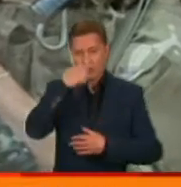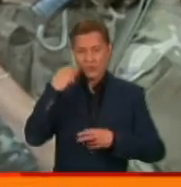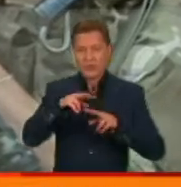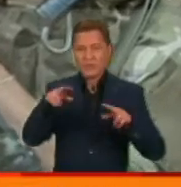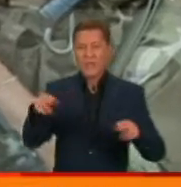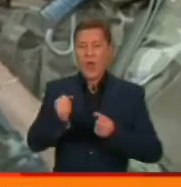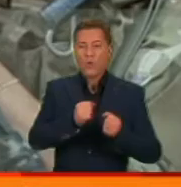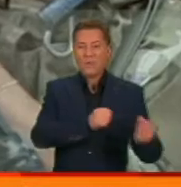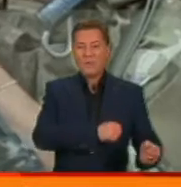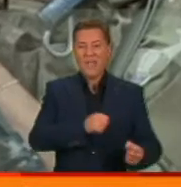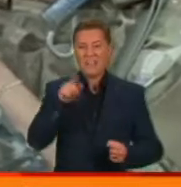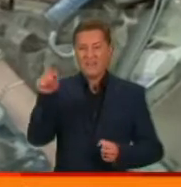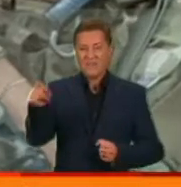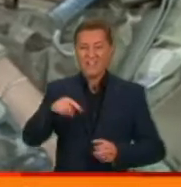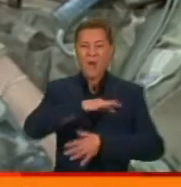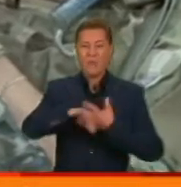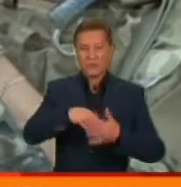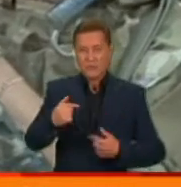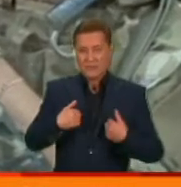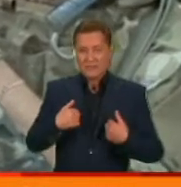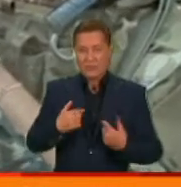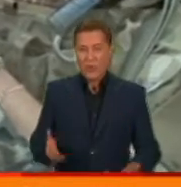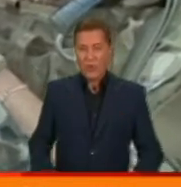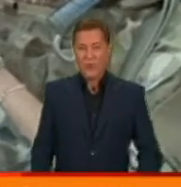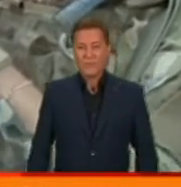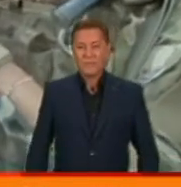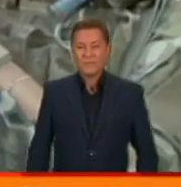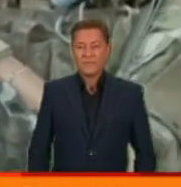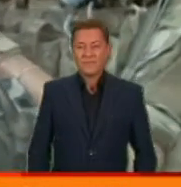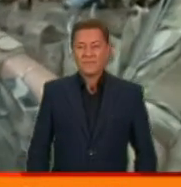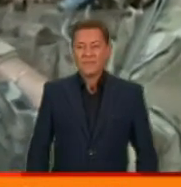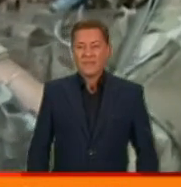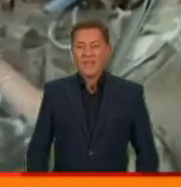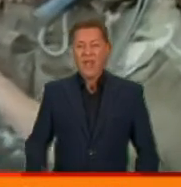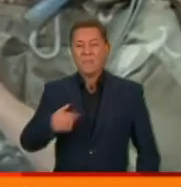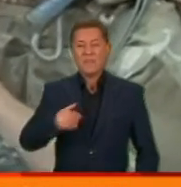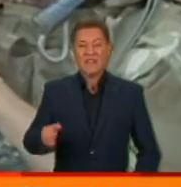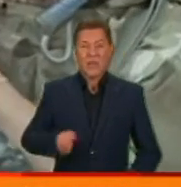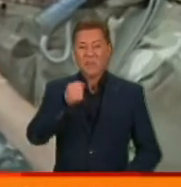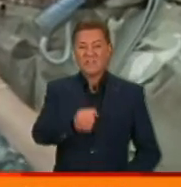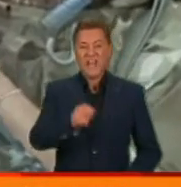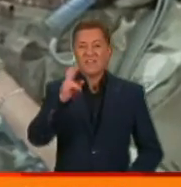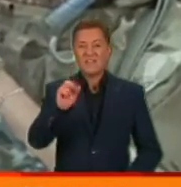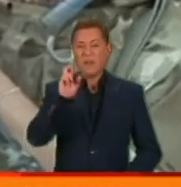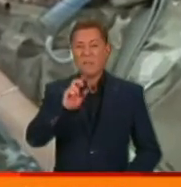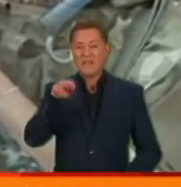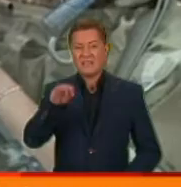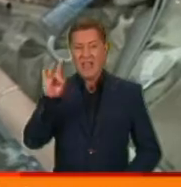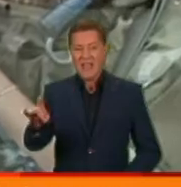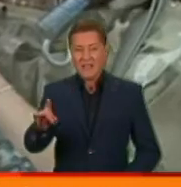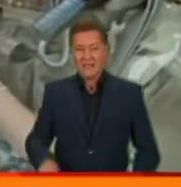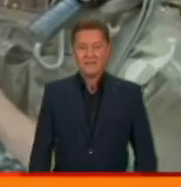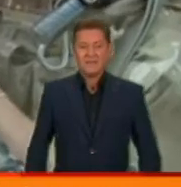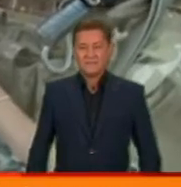Кулеметник він, а він путав за мною. Інструктором поставив його. Інструктором мене поставив на БТР. Ну що ж, приходилося хлопцям